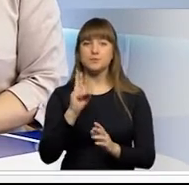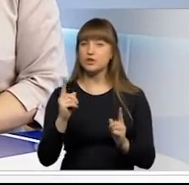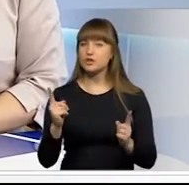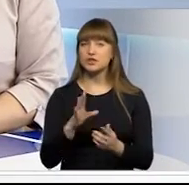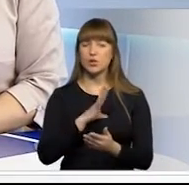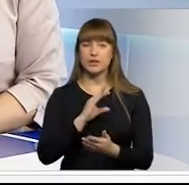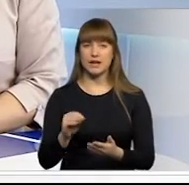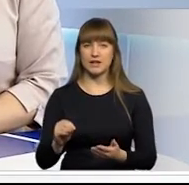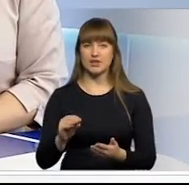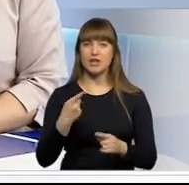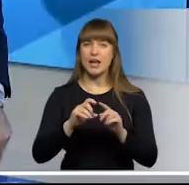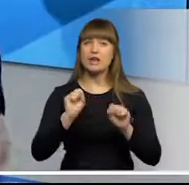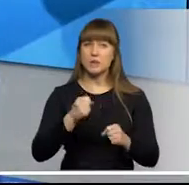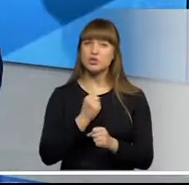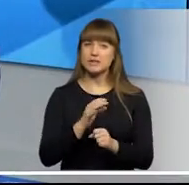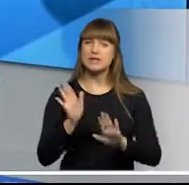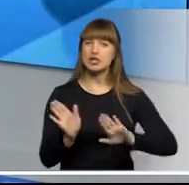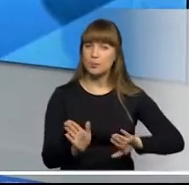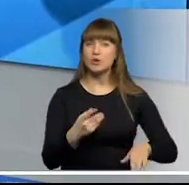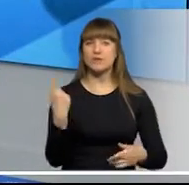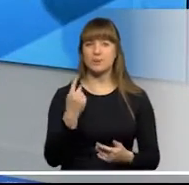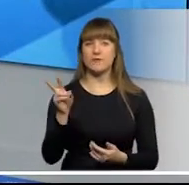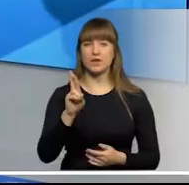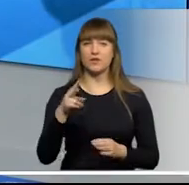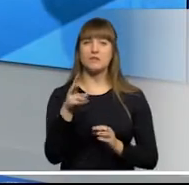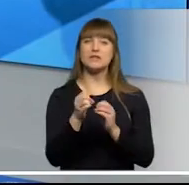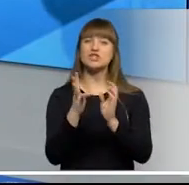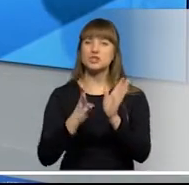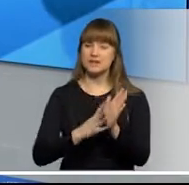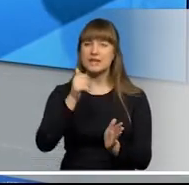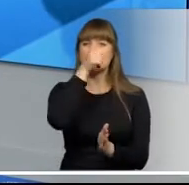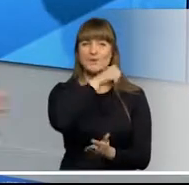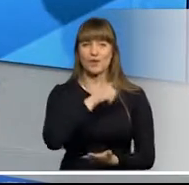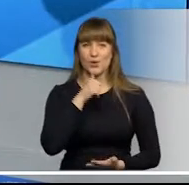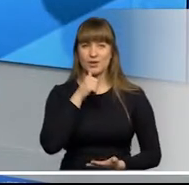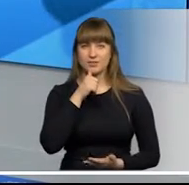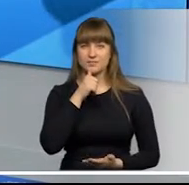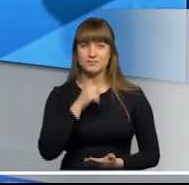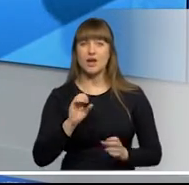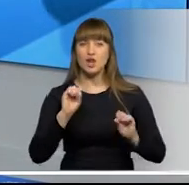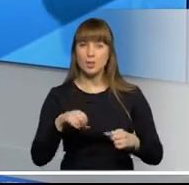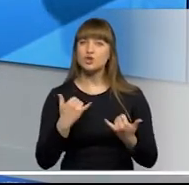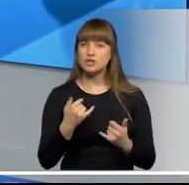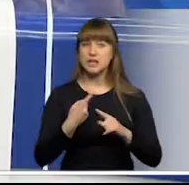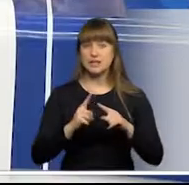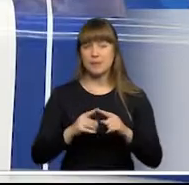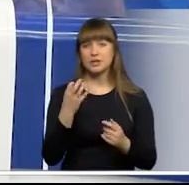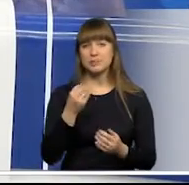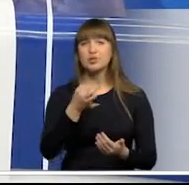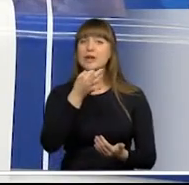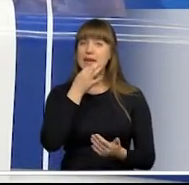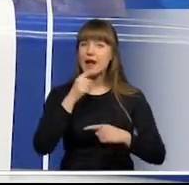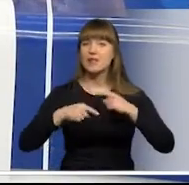января 2019 года. Может, сейчас об этом еще и рано говорить, но не могу не задать вам этот вопрос.